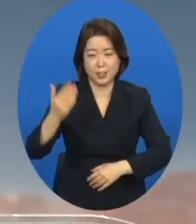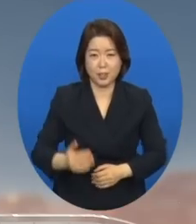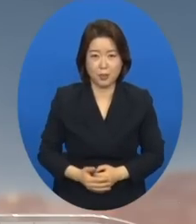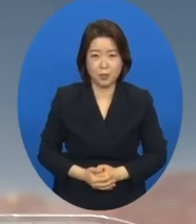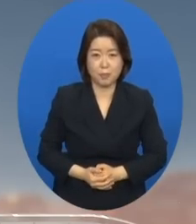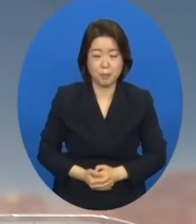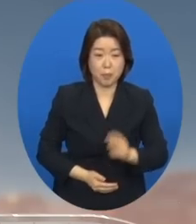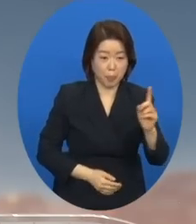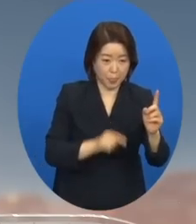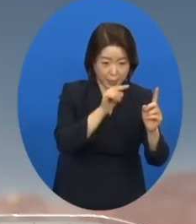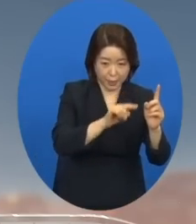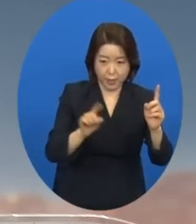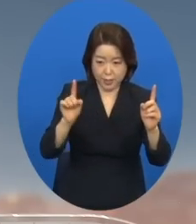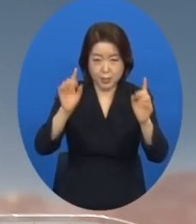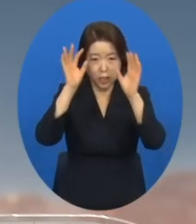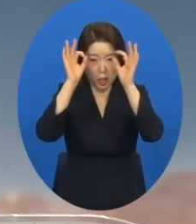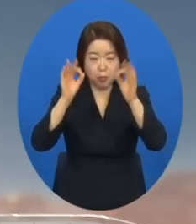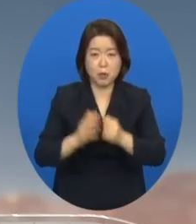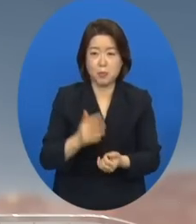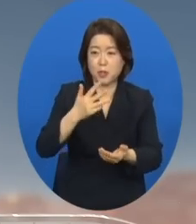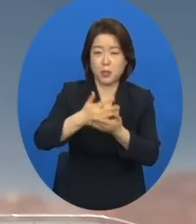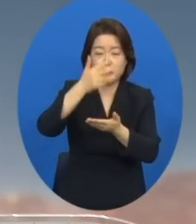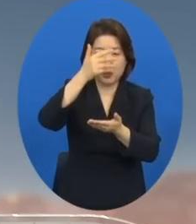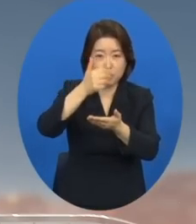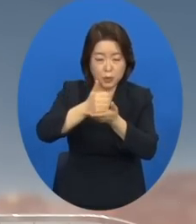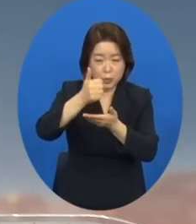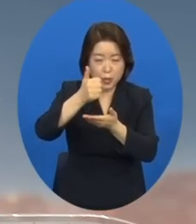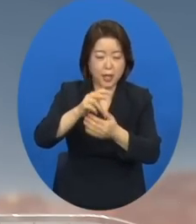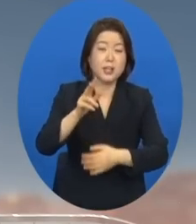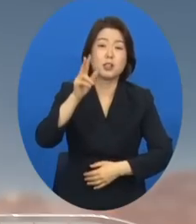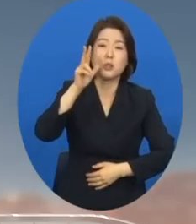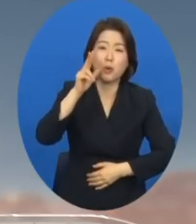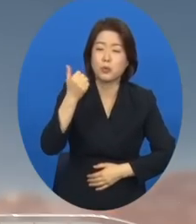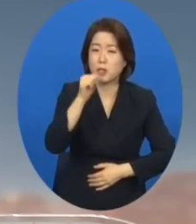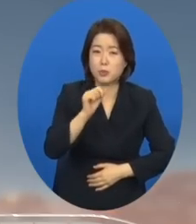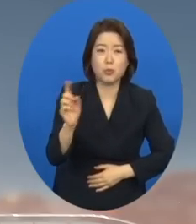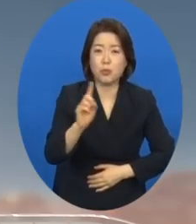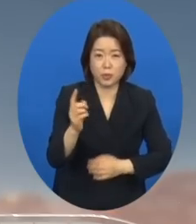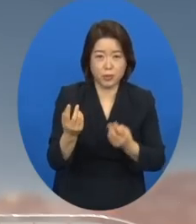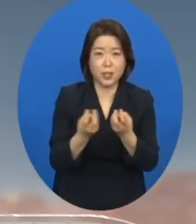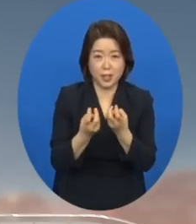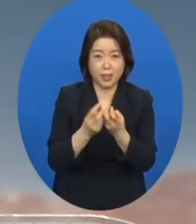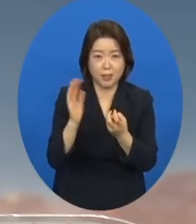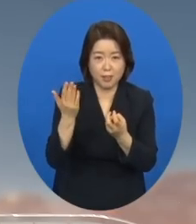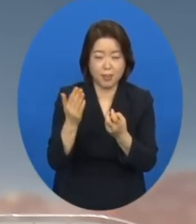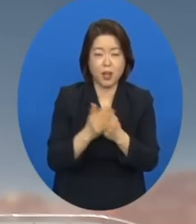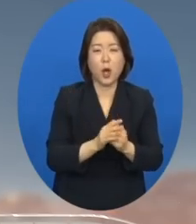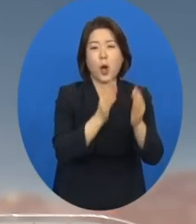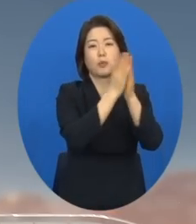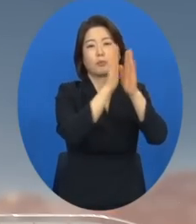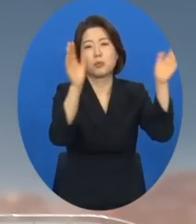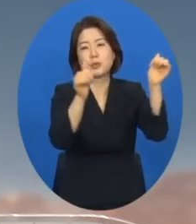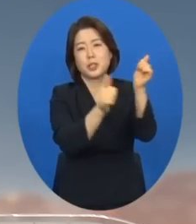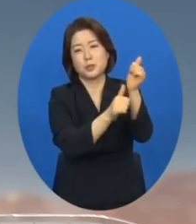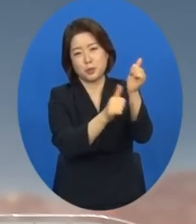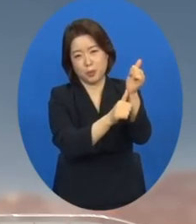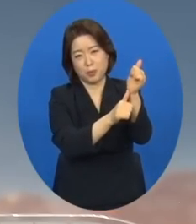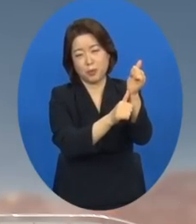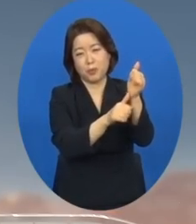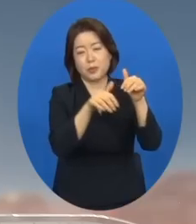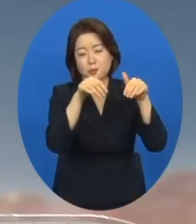1장 1절에 보면 여호수아 소개가 어떻게 시작이 돼요 모세를 돕던 모세를 보좌하던 혹은 모세의